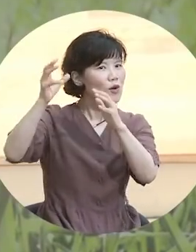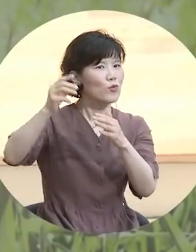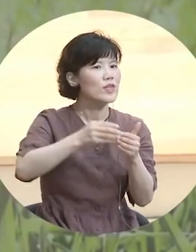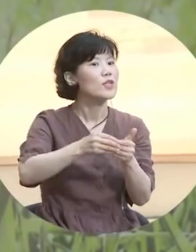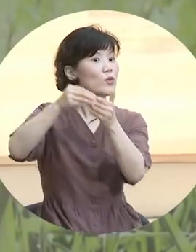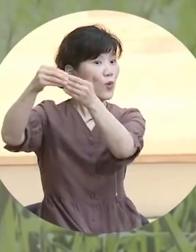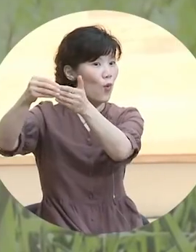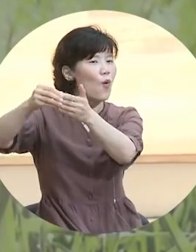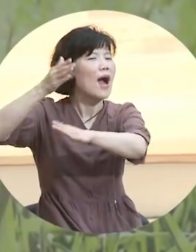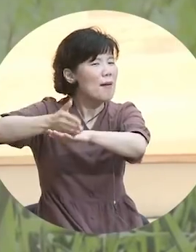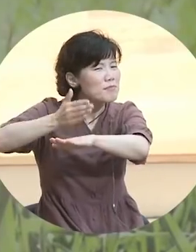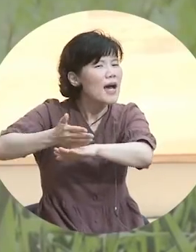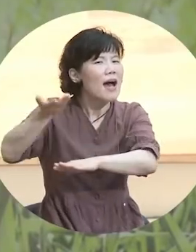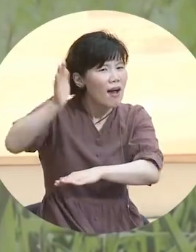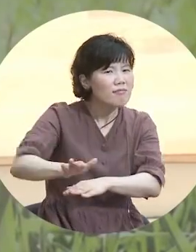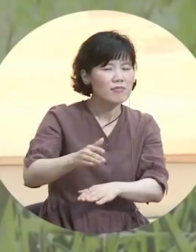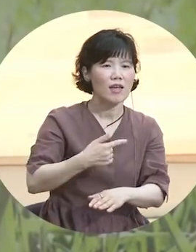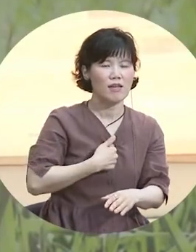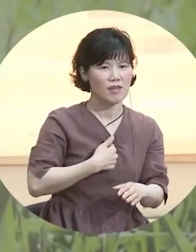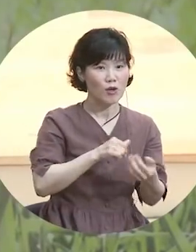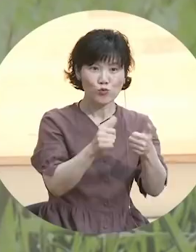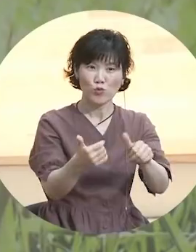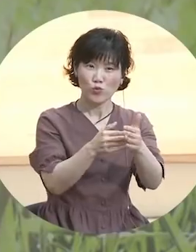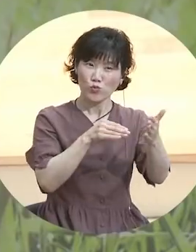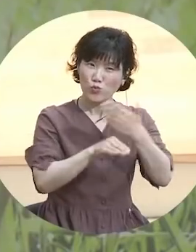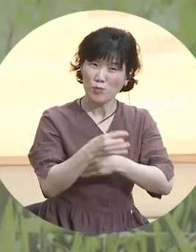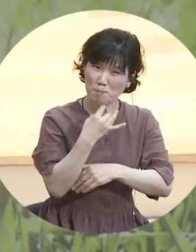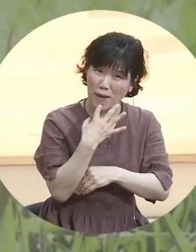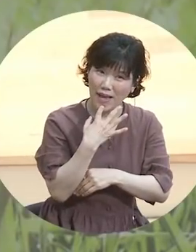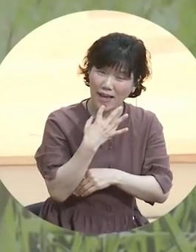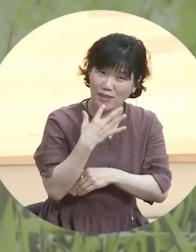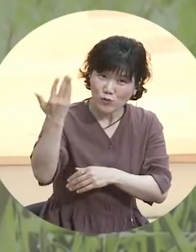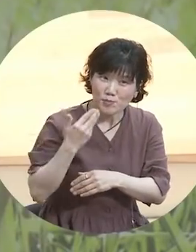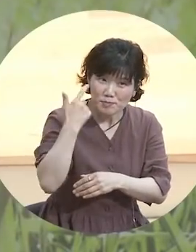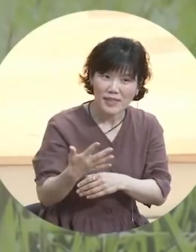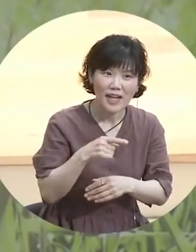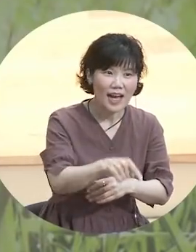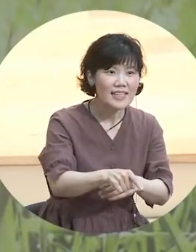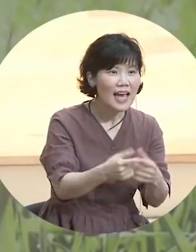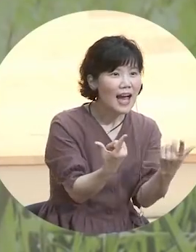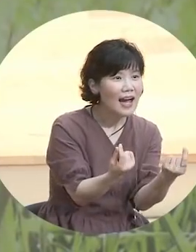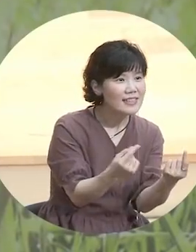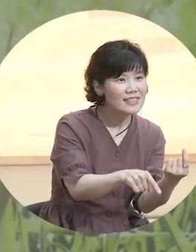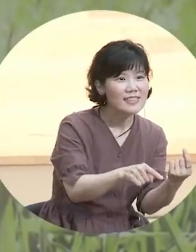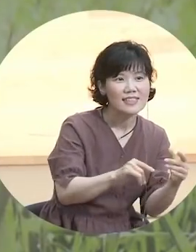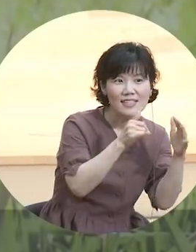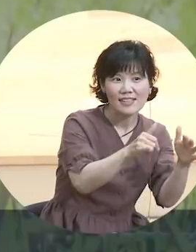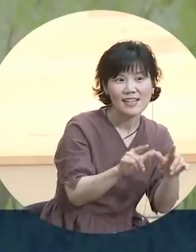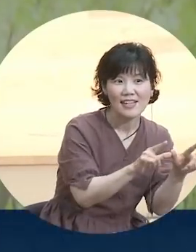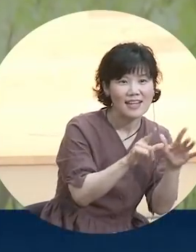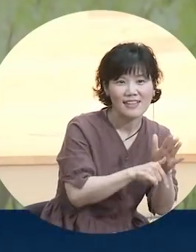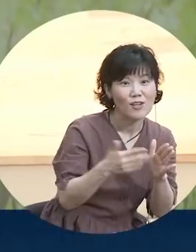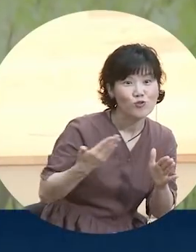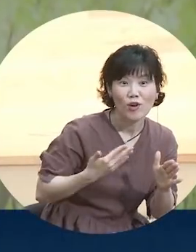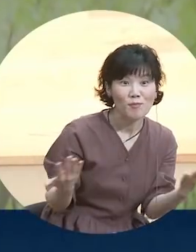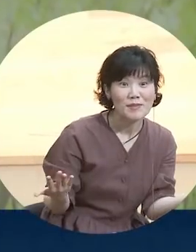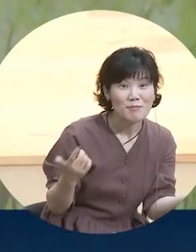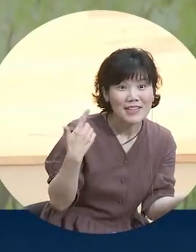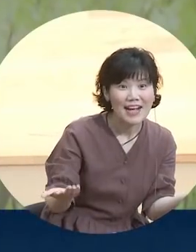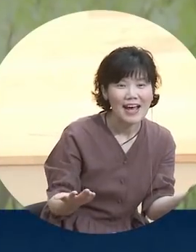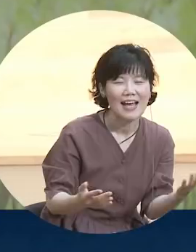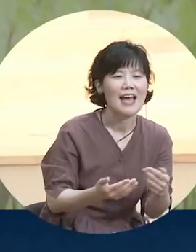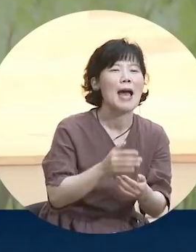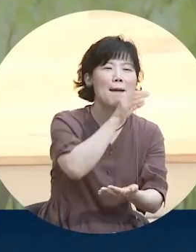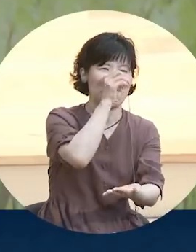천국으로 인도하시는 거 감사한데 그럼 죽고 나서만 인도하는가? 이 땅에서는 아무것도 하는 게 없는가? 아니죠. 따라하십시다. 마땅히 해야 할 길로